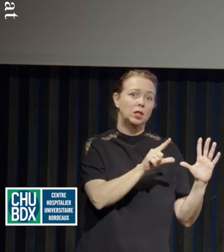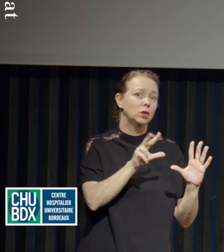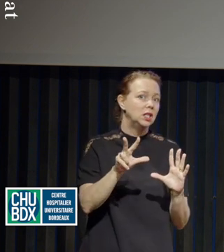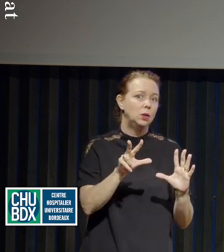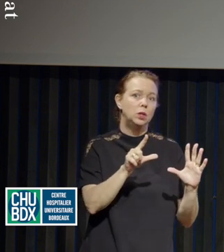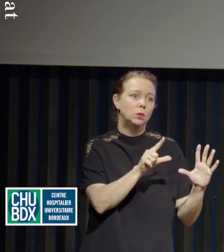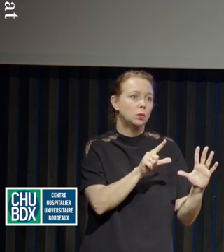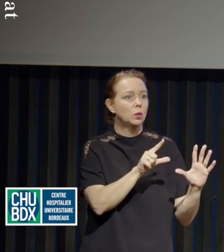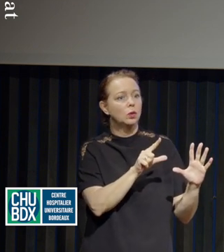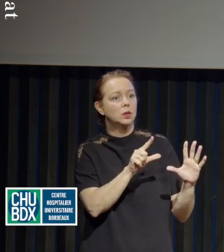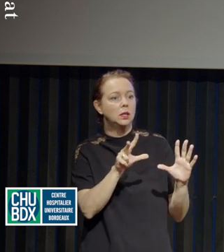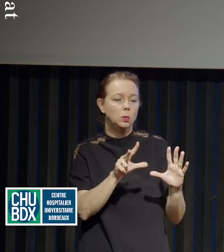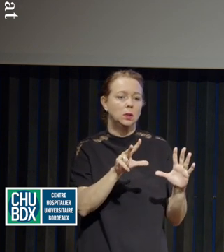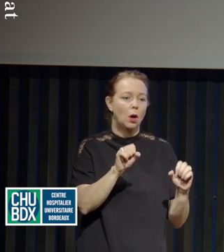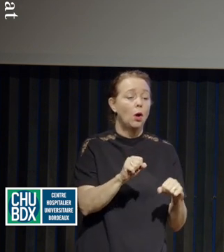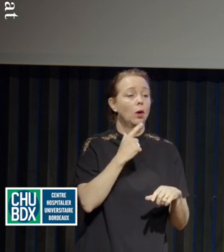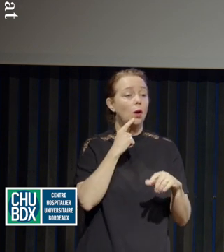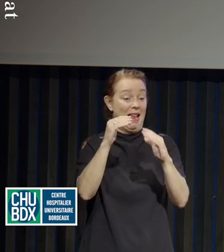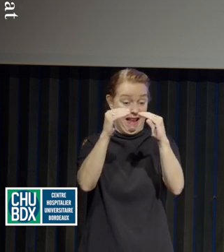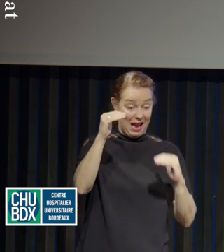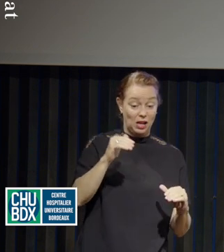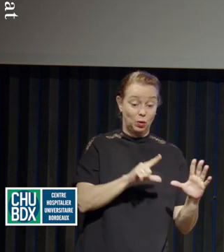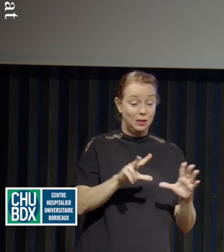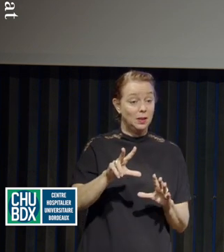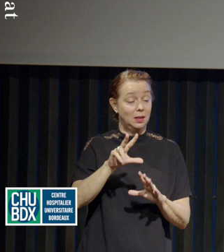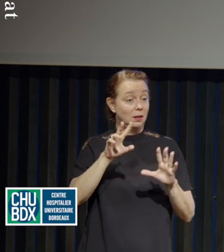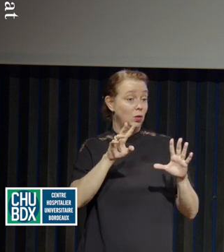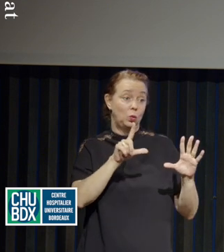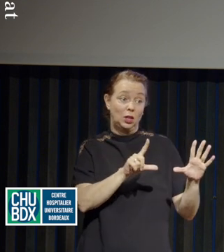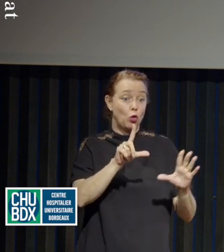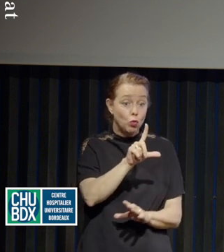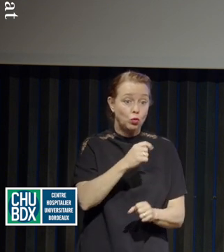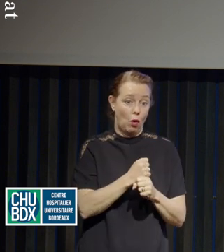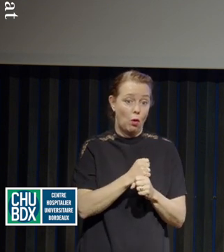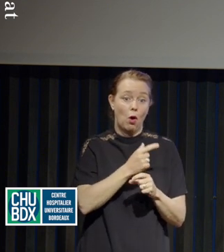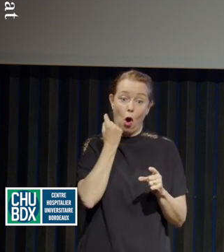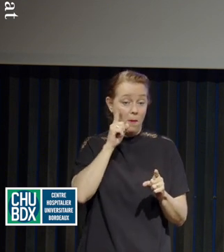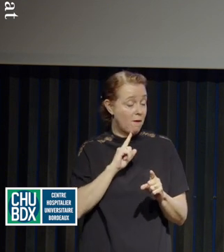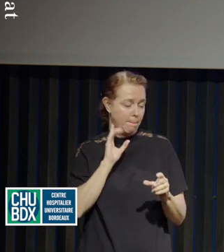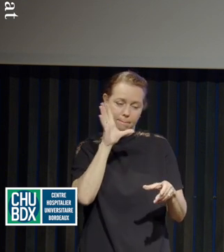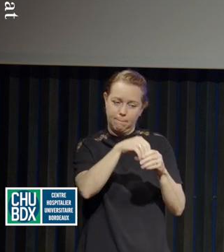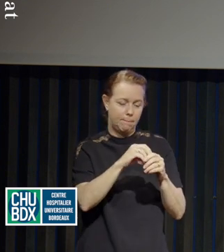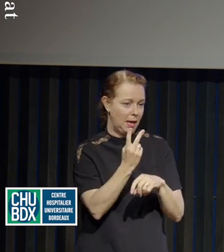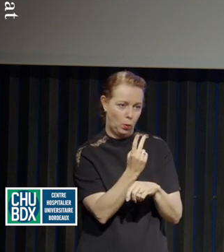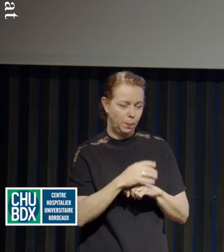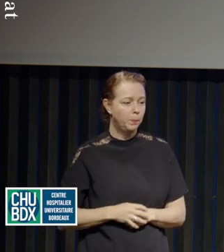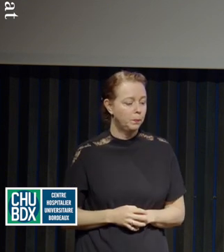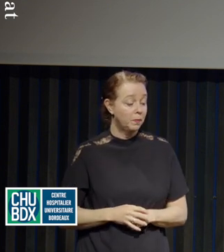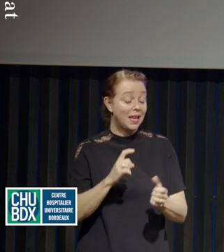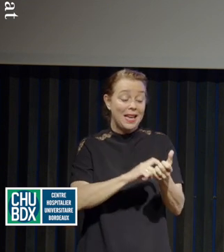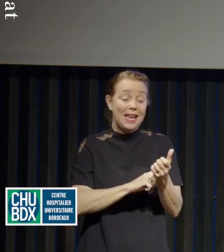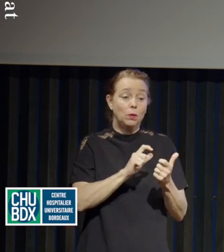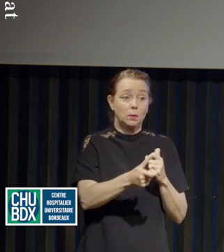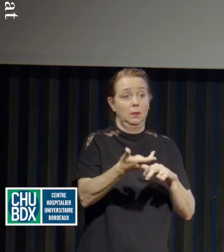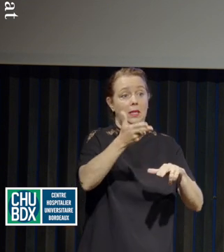ou 78-82 à 70-72 ans. Chez les hommes et chez les femmes. Et les causes de décès